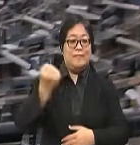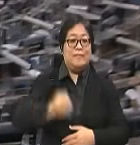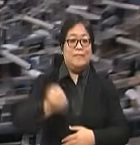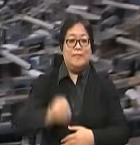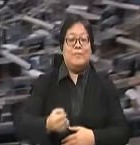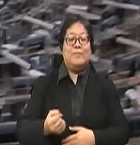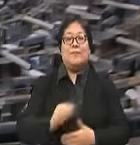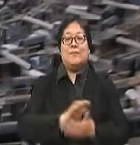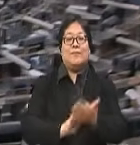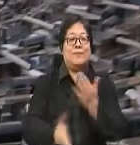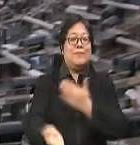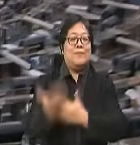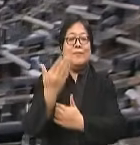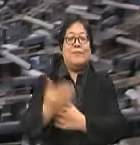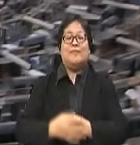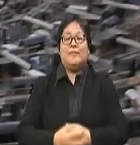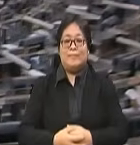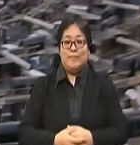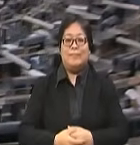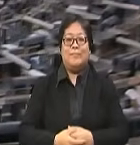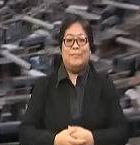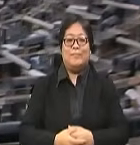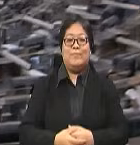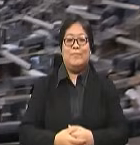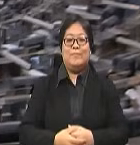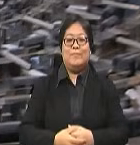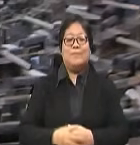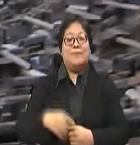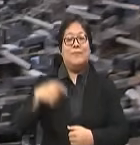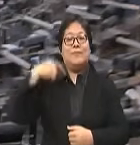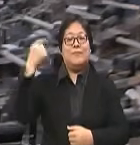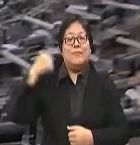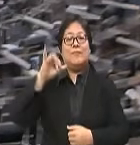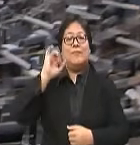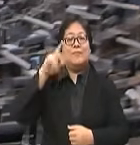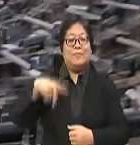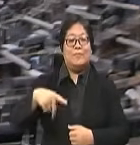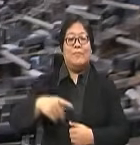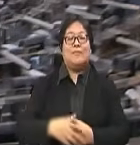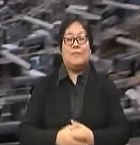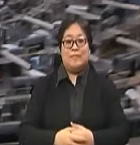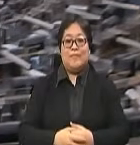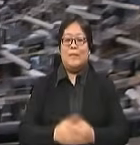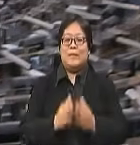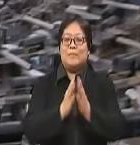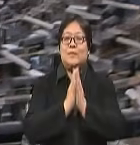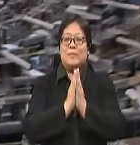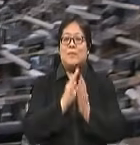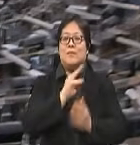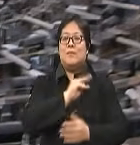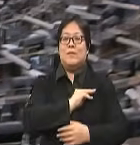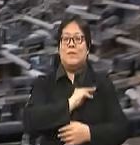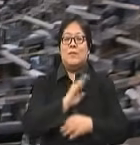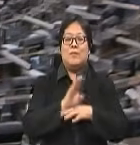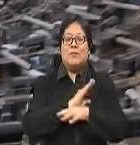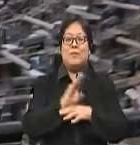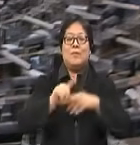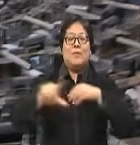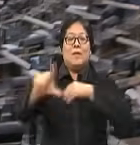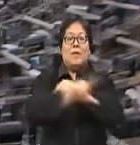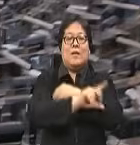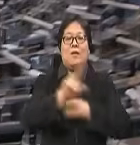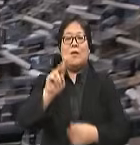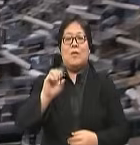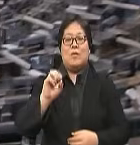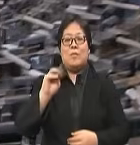selamat pagi toning dapat tua minta menteri perusahaan kepadanya